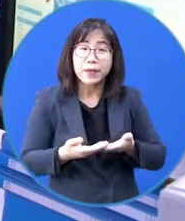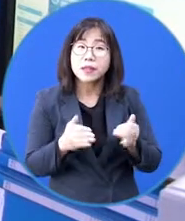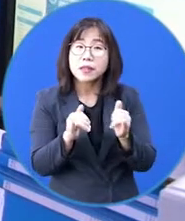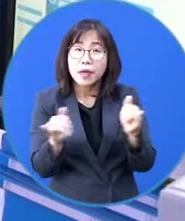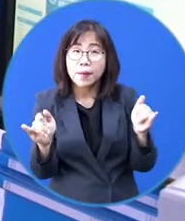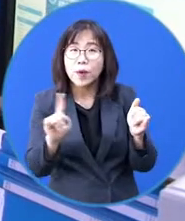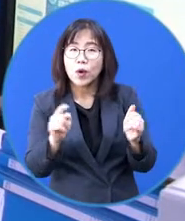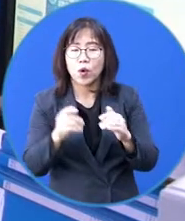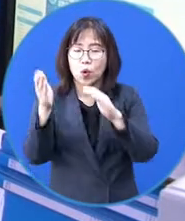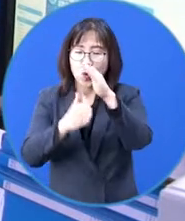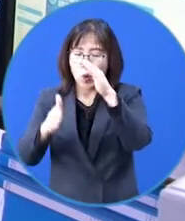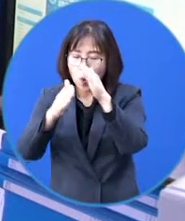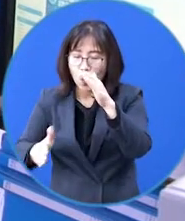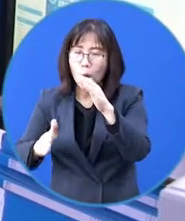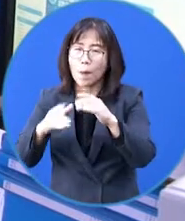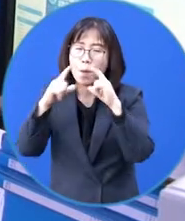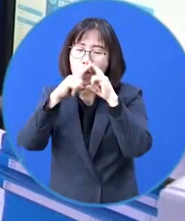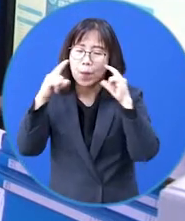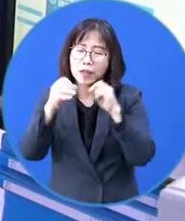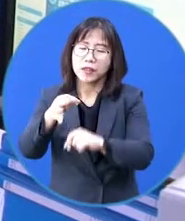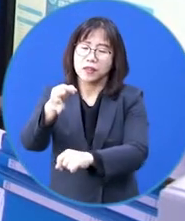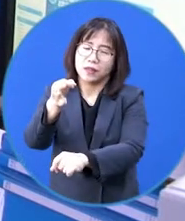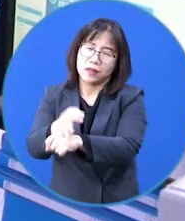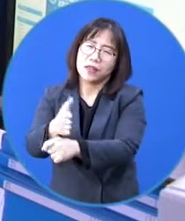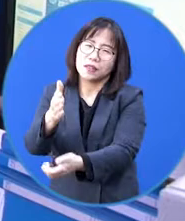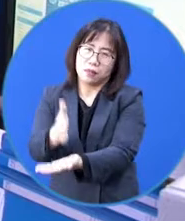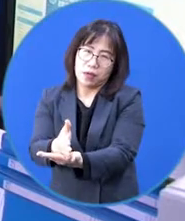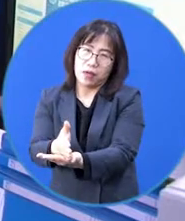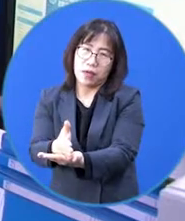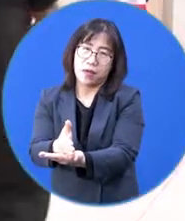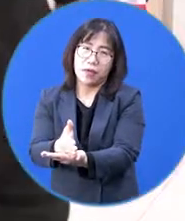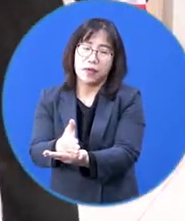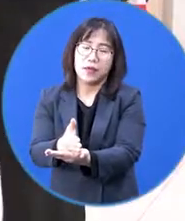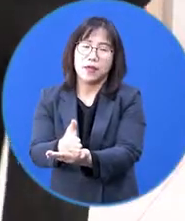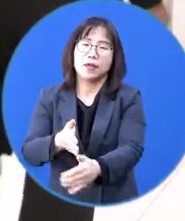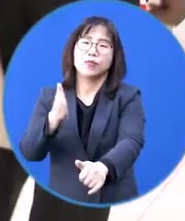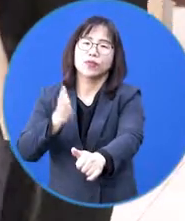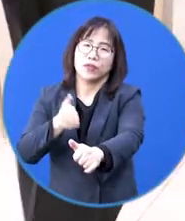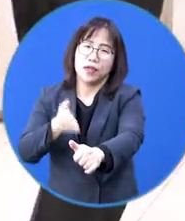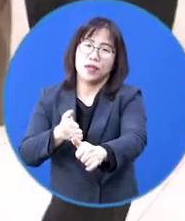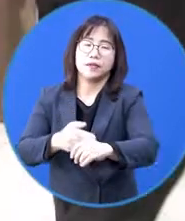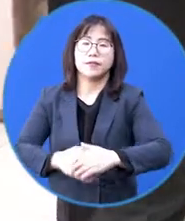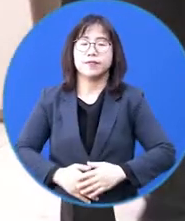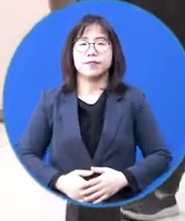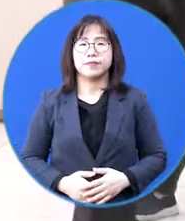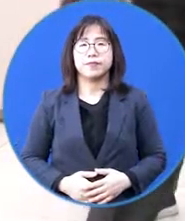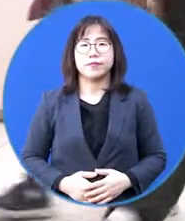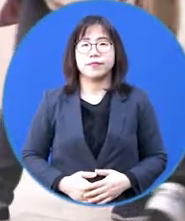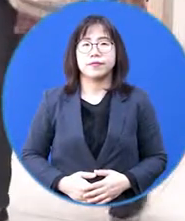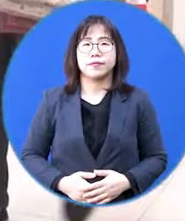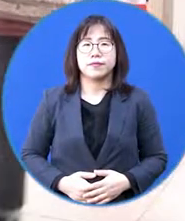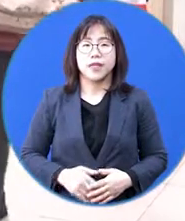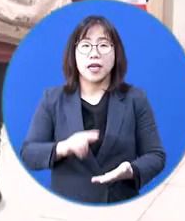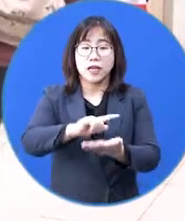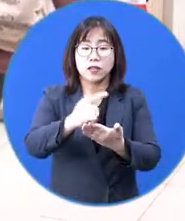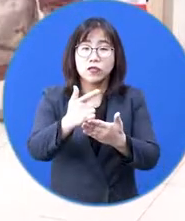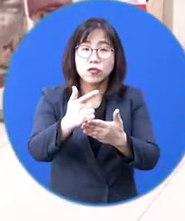구민과 직원들에게는 공적 마스크 구매를 자제해 줄 것을 당부하는 등 자발적 참여를 유도할